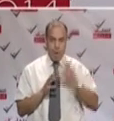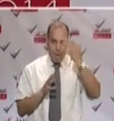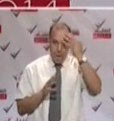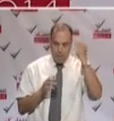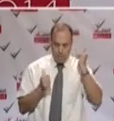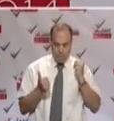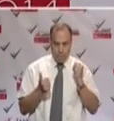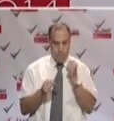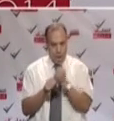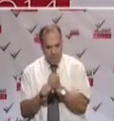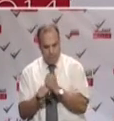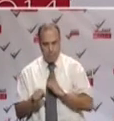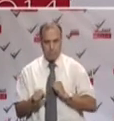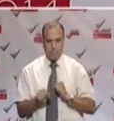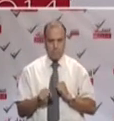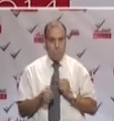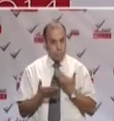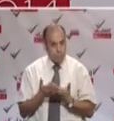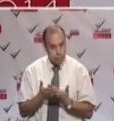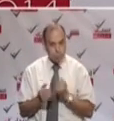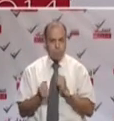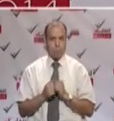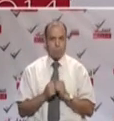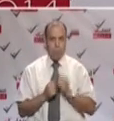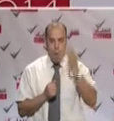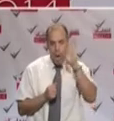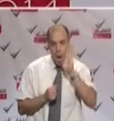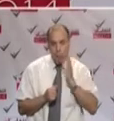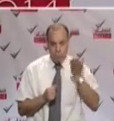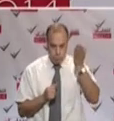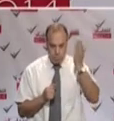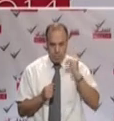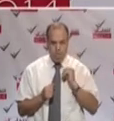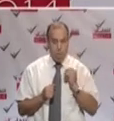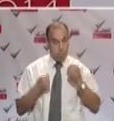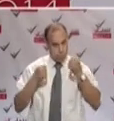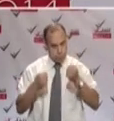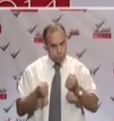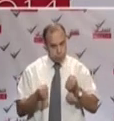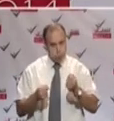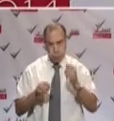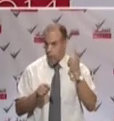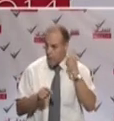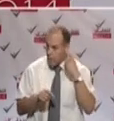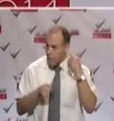بالعلم والعمل والكفاءة والأخلاق العالية والقدرة على حسن